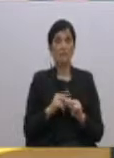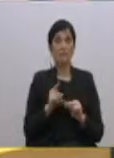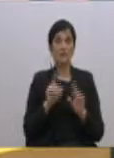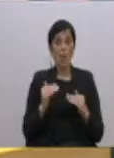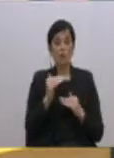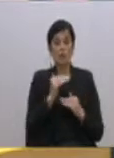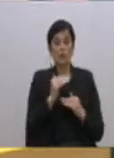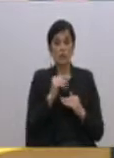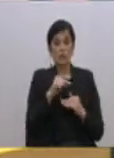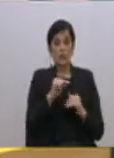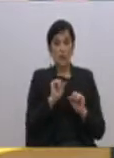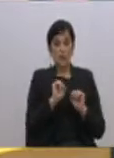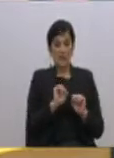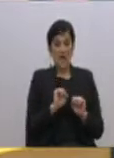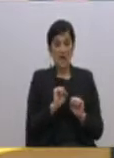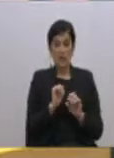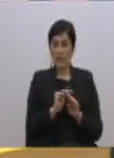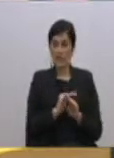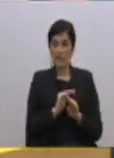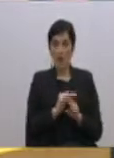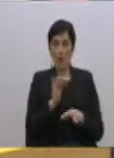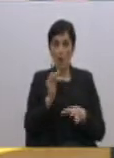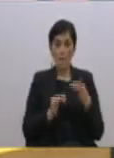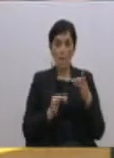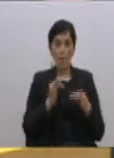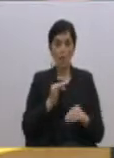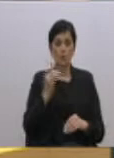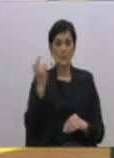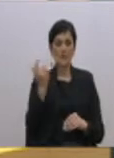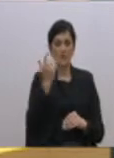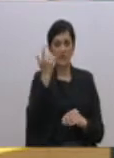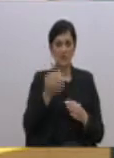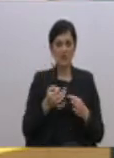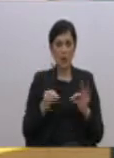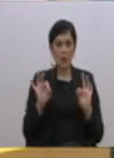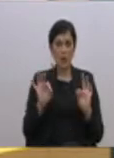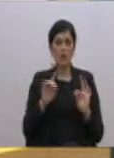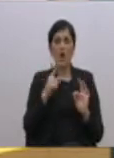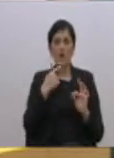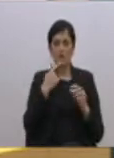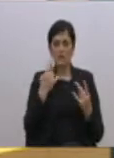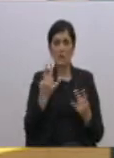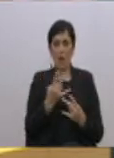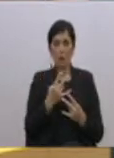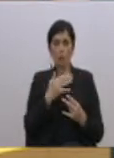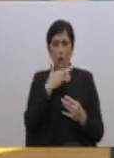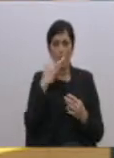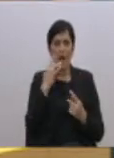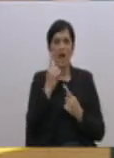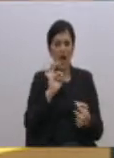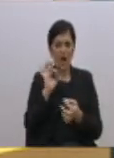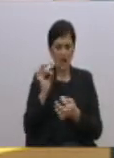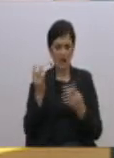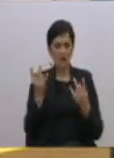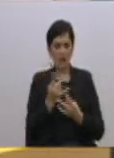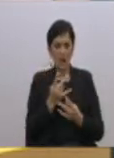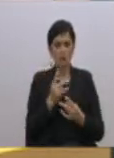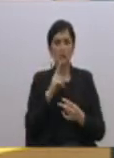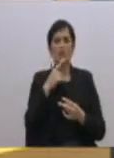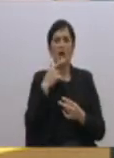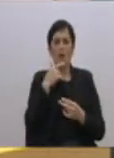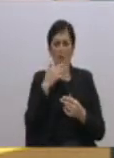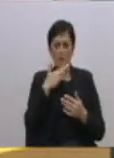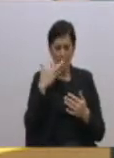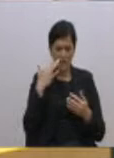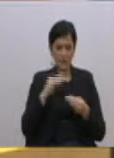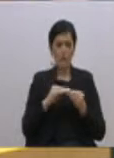constituțit, dațul țichetia, mă să martătă, da, mă uchid de bluba, rad că mă unda, is, beur, da, hoța sa, talian, beur, ca mă troiva,